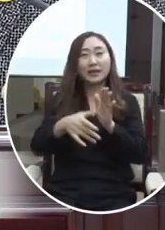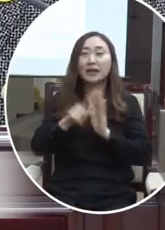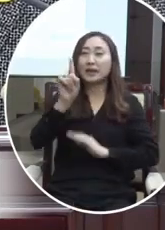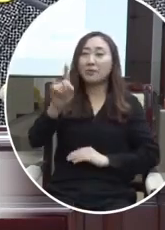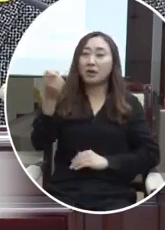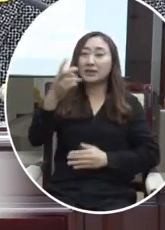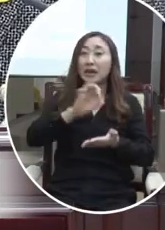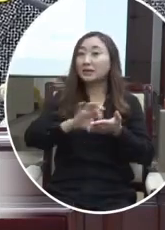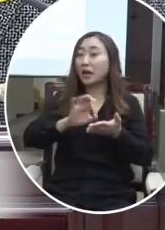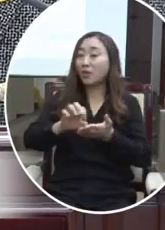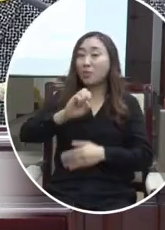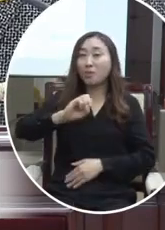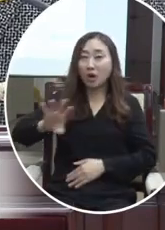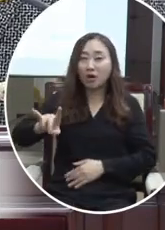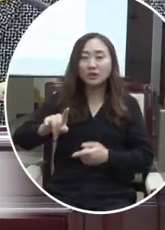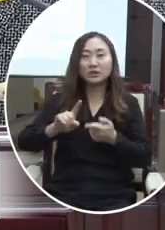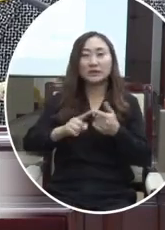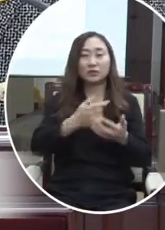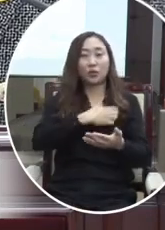청산의